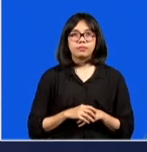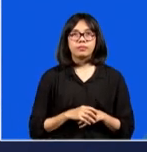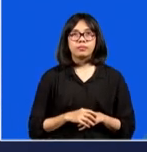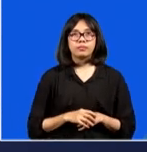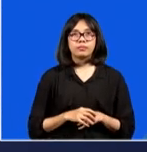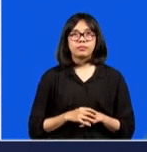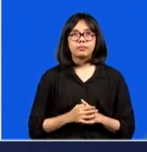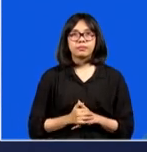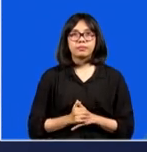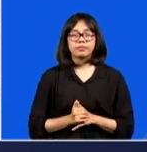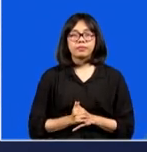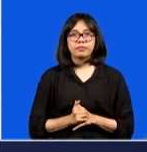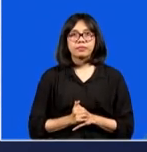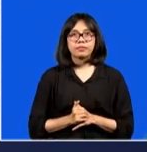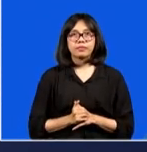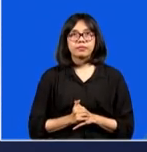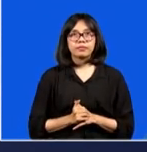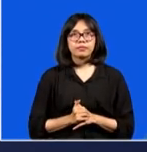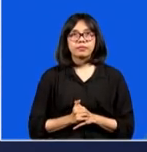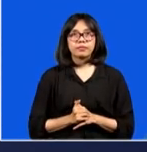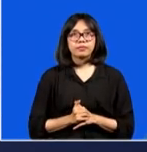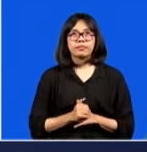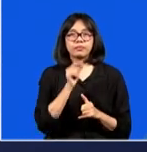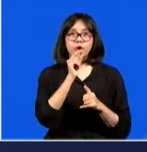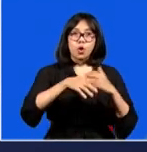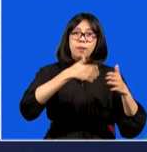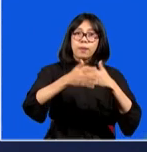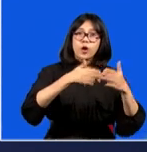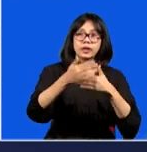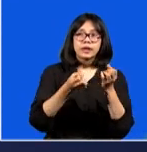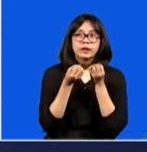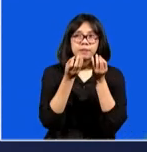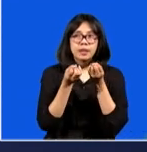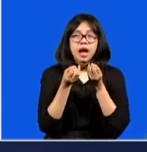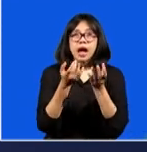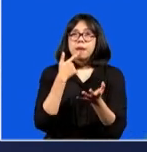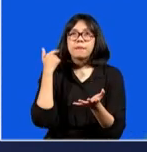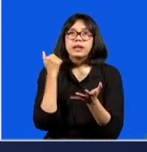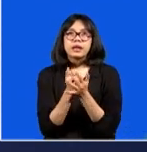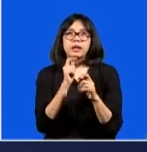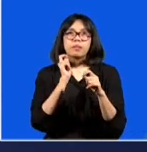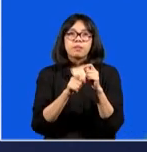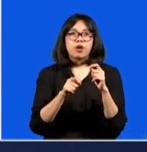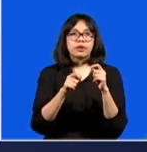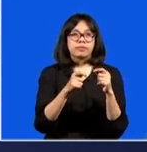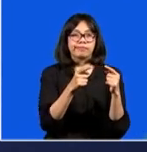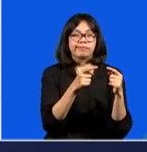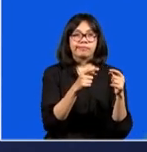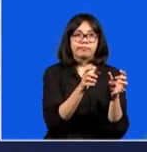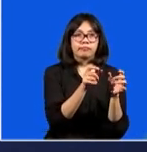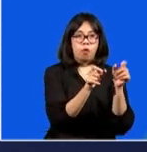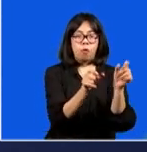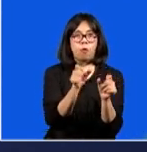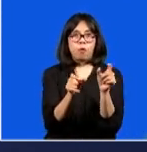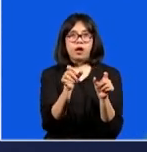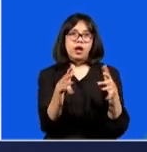apa ya hal yang penting dalam proses pengajaran adalah membangun koneksi gitu ya dengan dengan